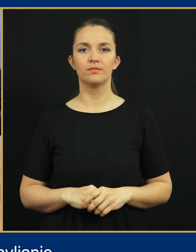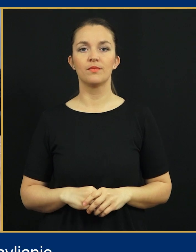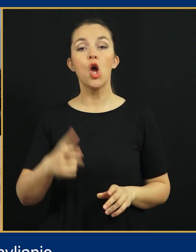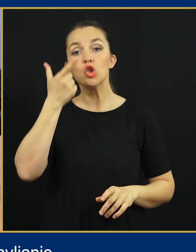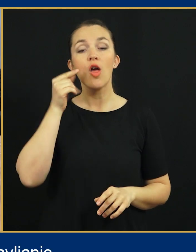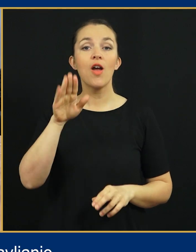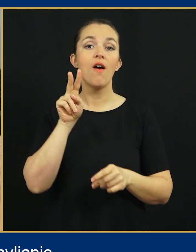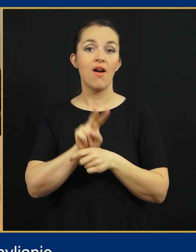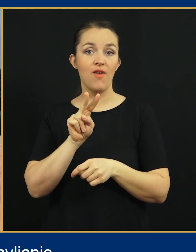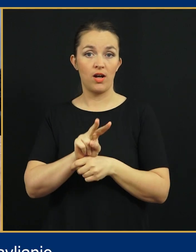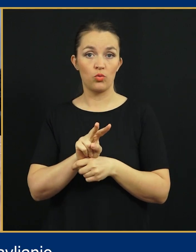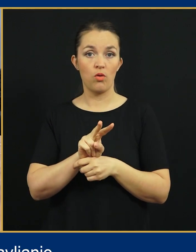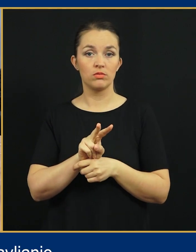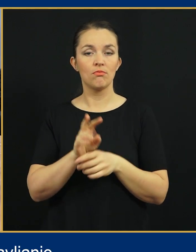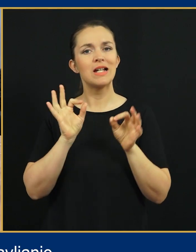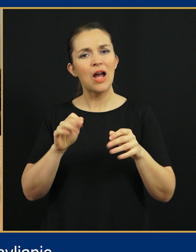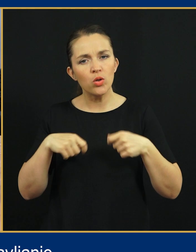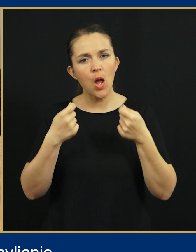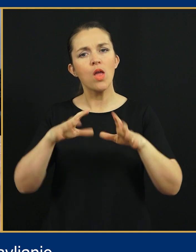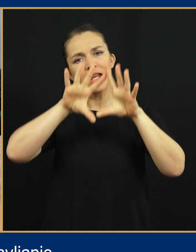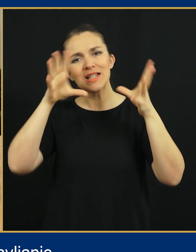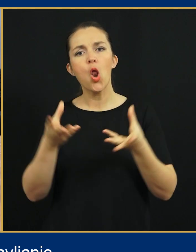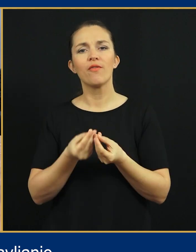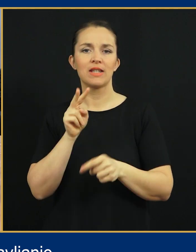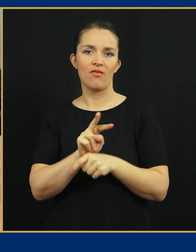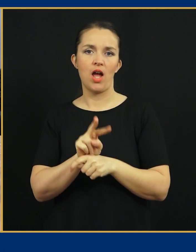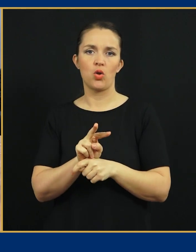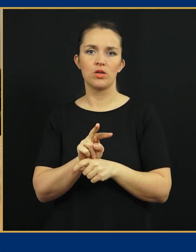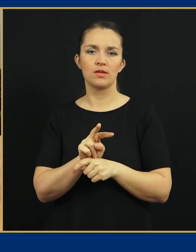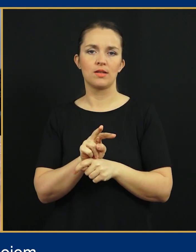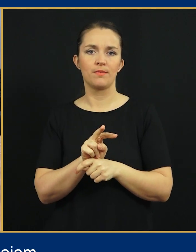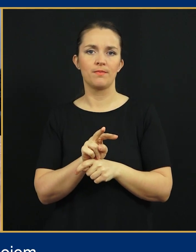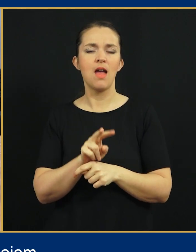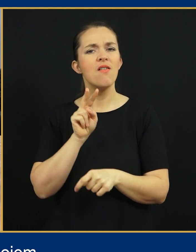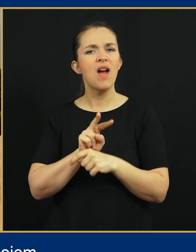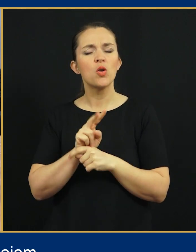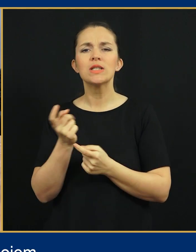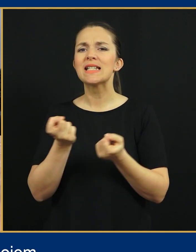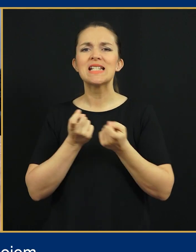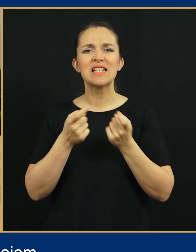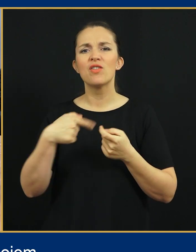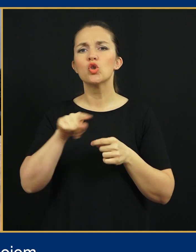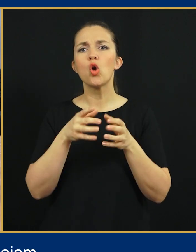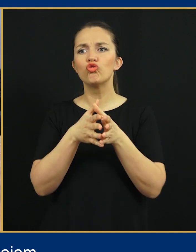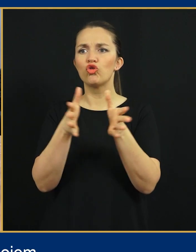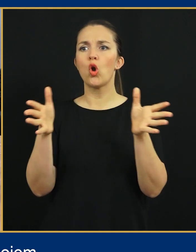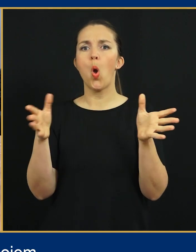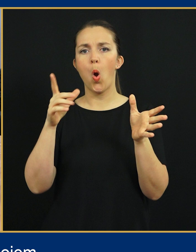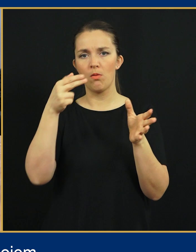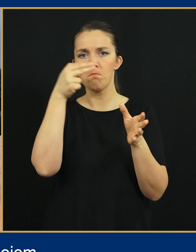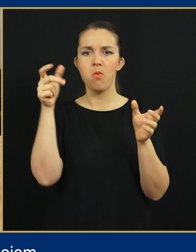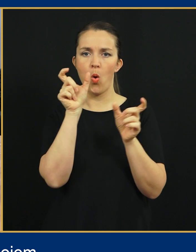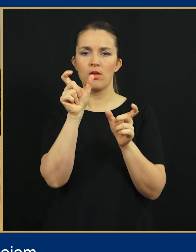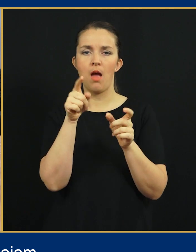Človekova varnost, zagotavljanje celovite varnosti. Varnostni izzivi so širok pojem, ki obsega